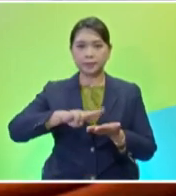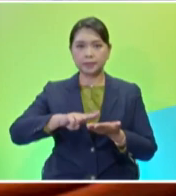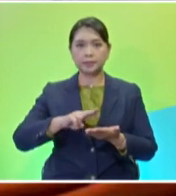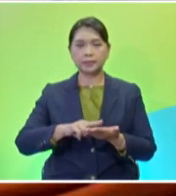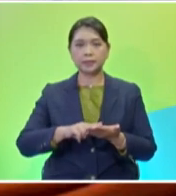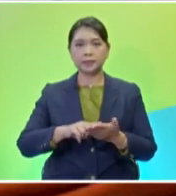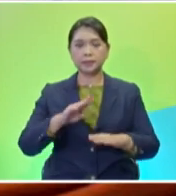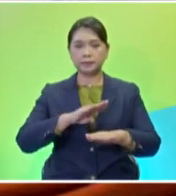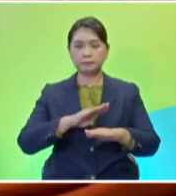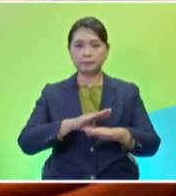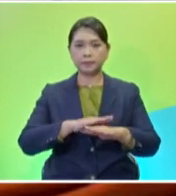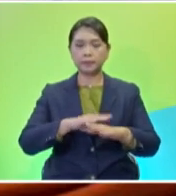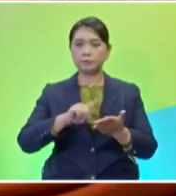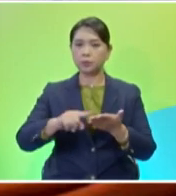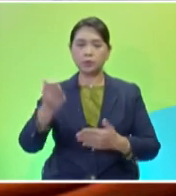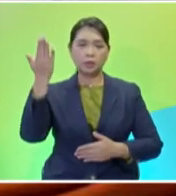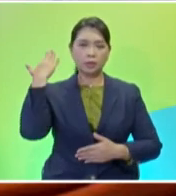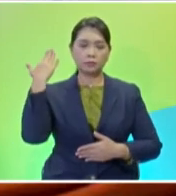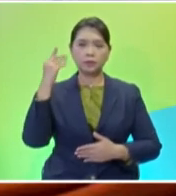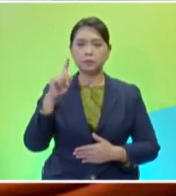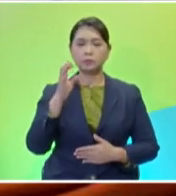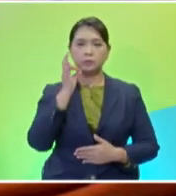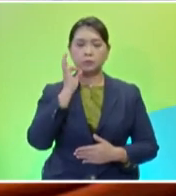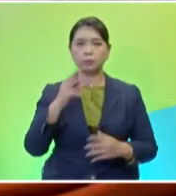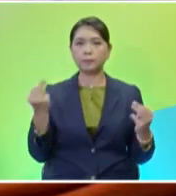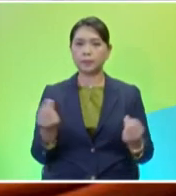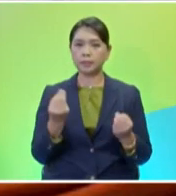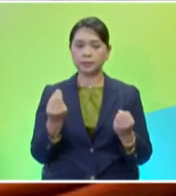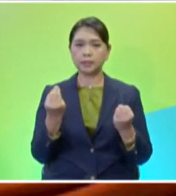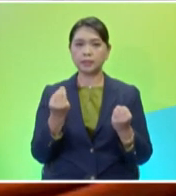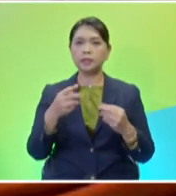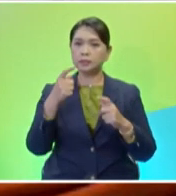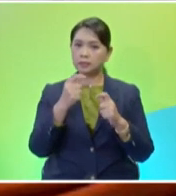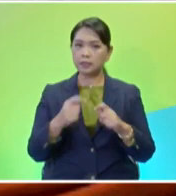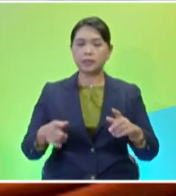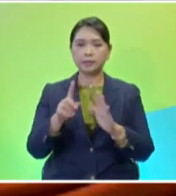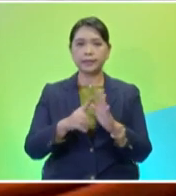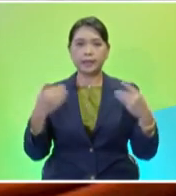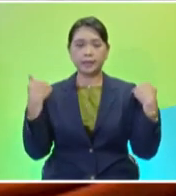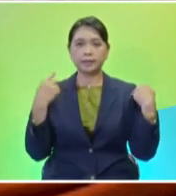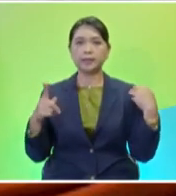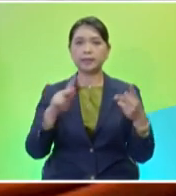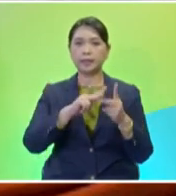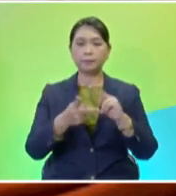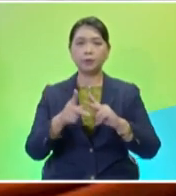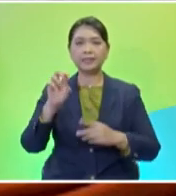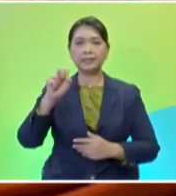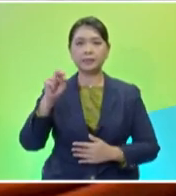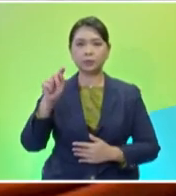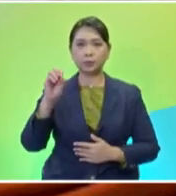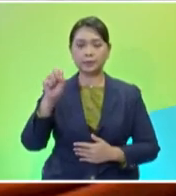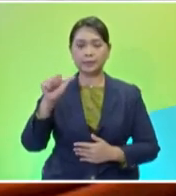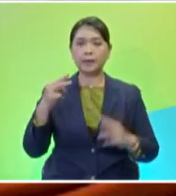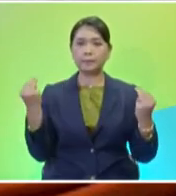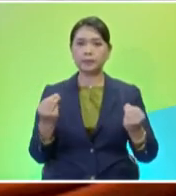pada ujung minggu yang lalu sebuah majelis keraian telah diadakan di kampung Sentosa wajib